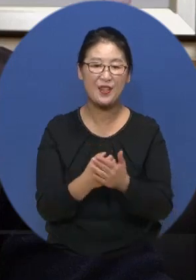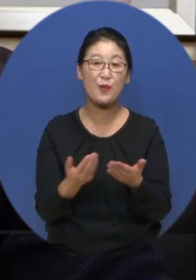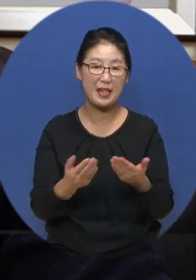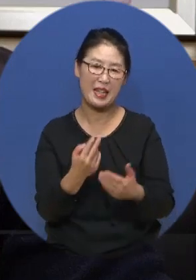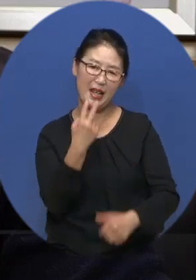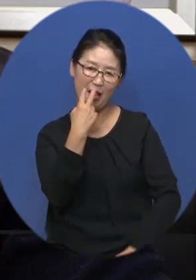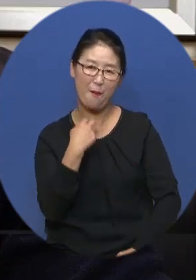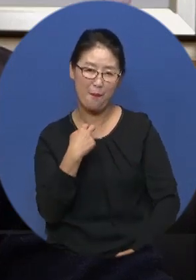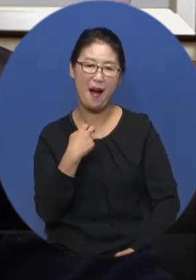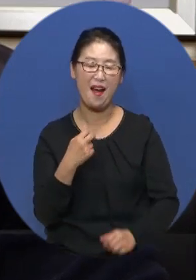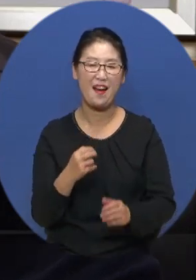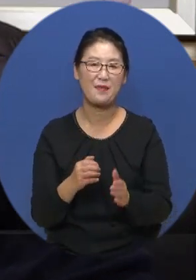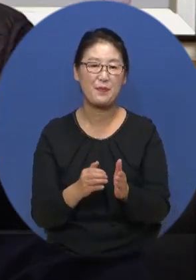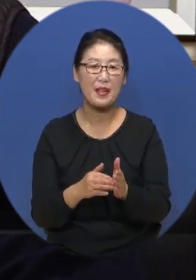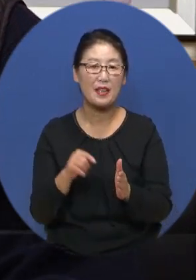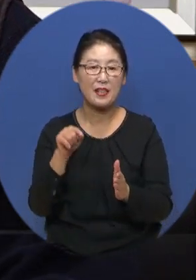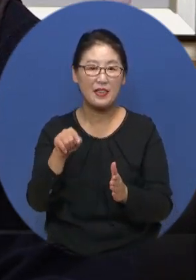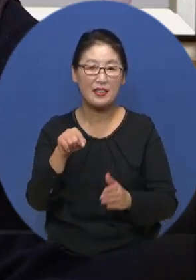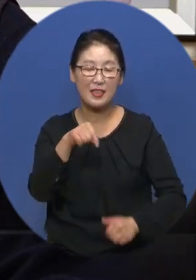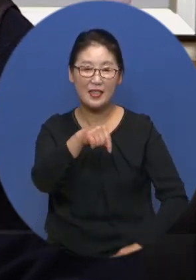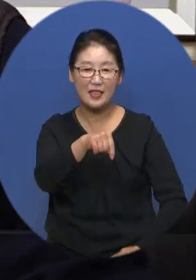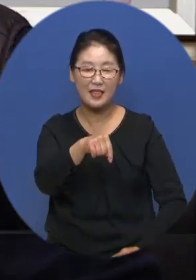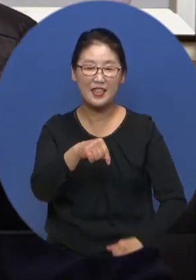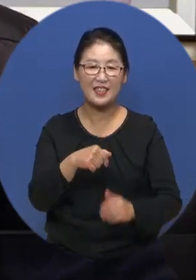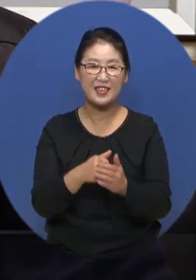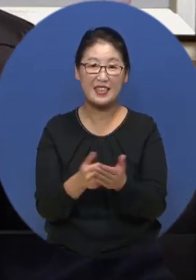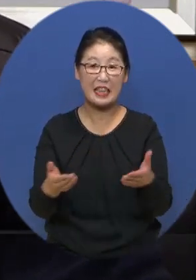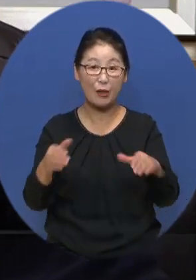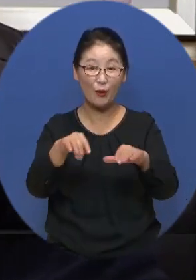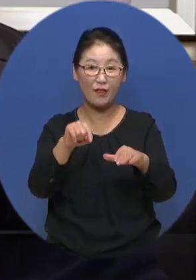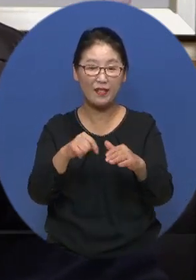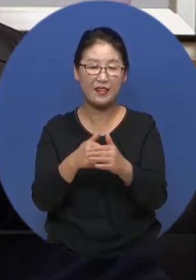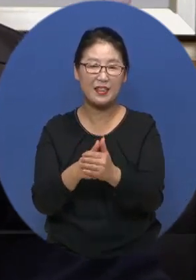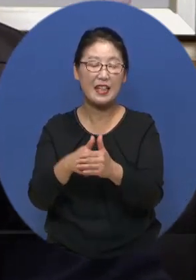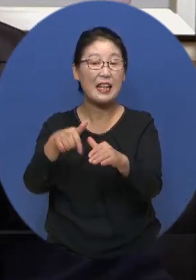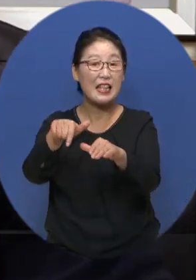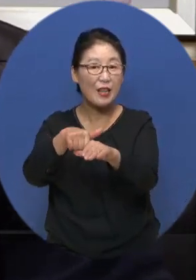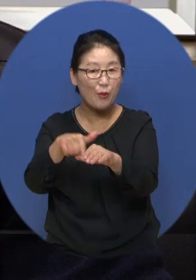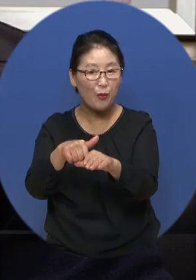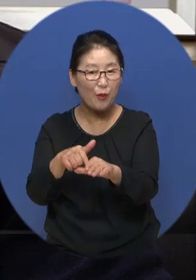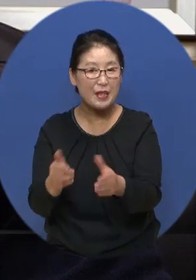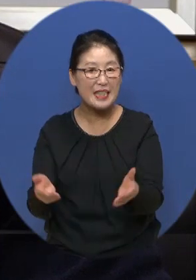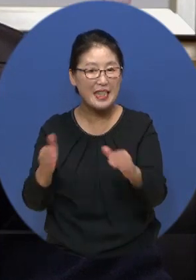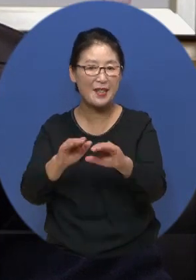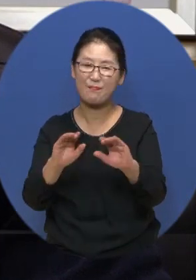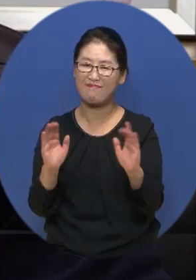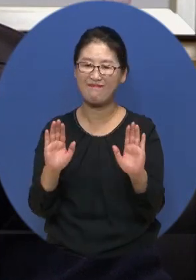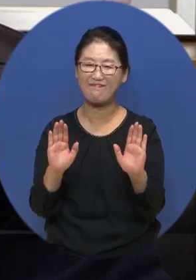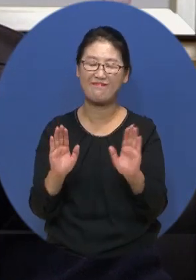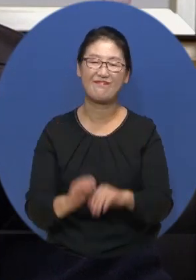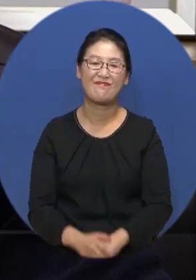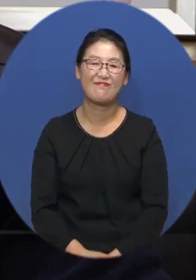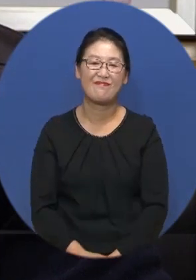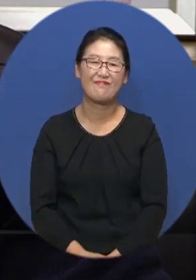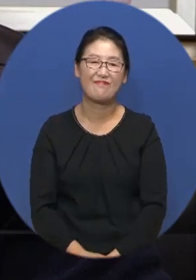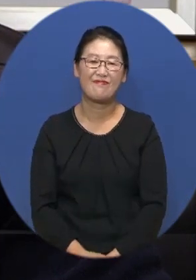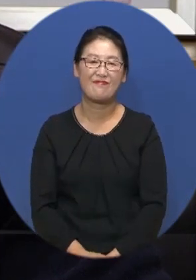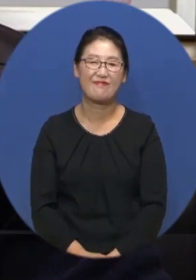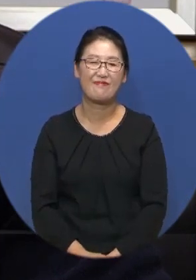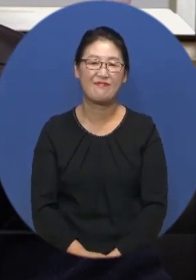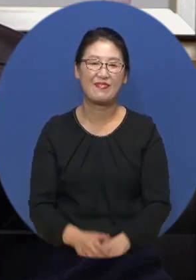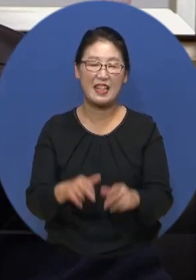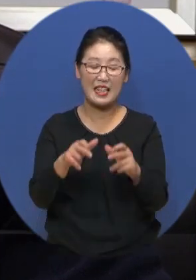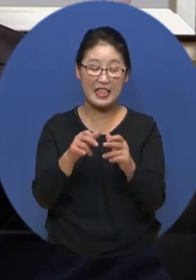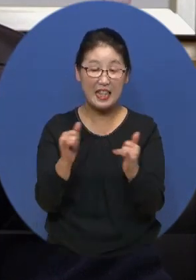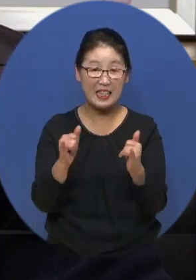일단 뭐 저희 기관이 뭐 기독교 시설은 아니고요. 단지 우리